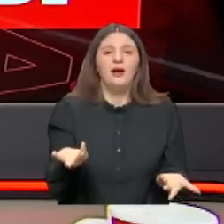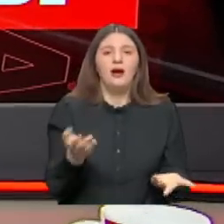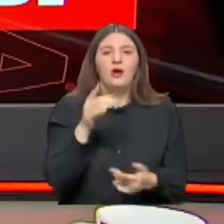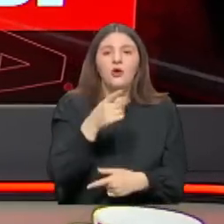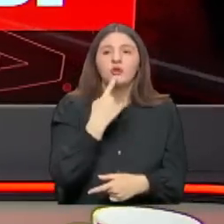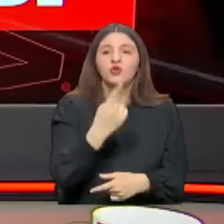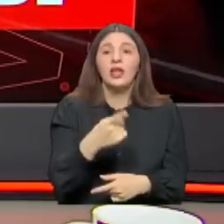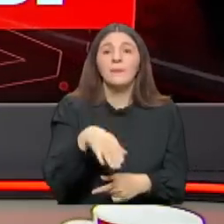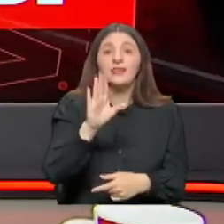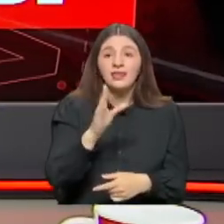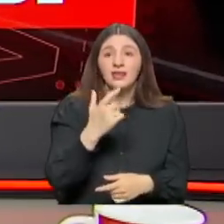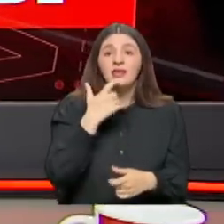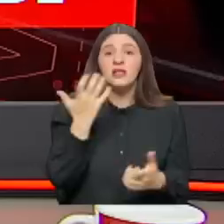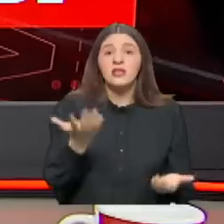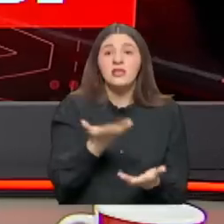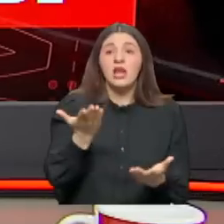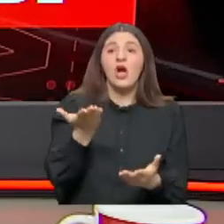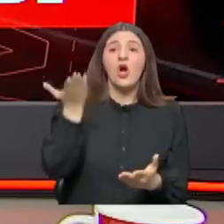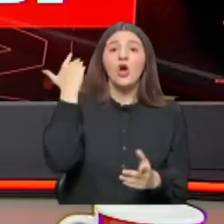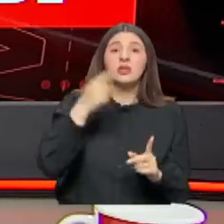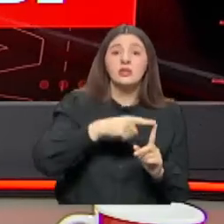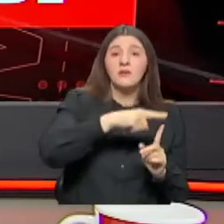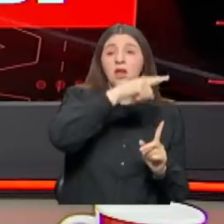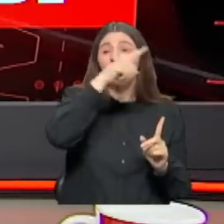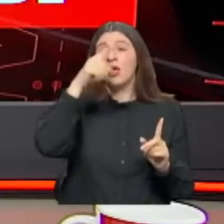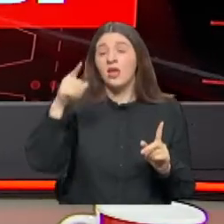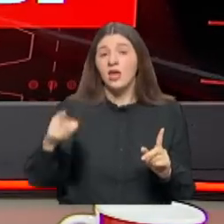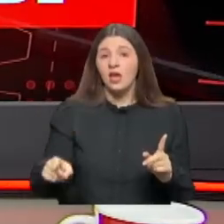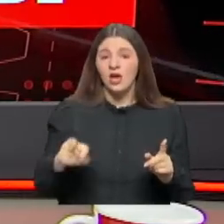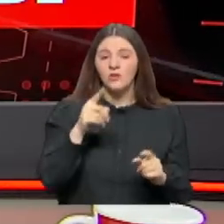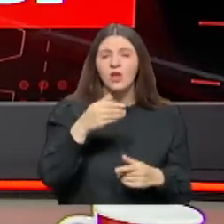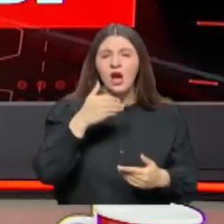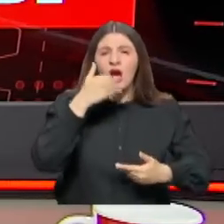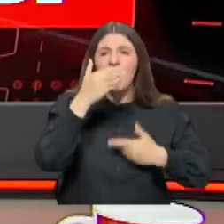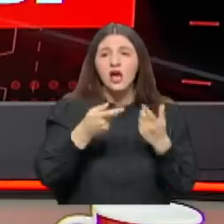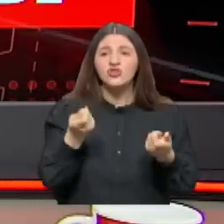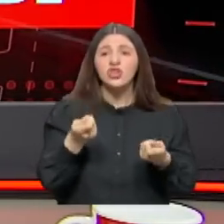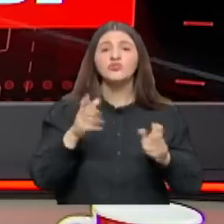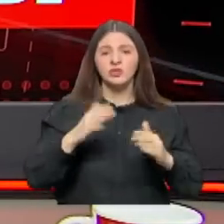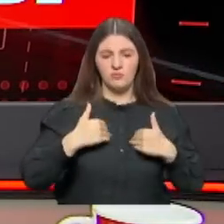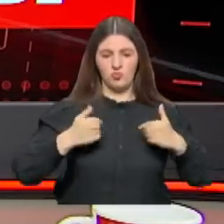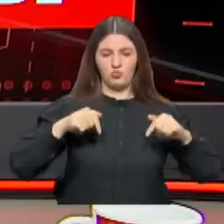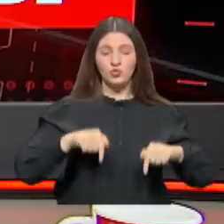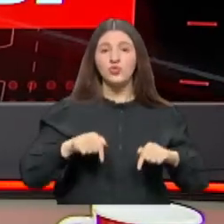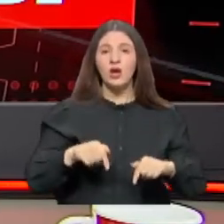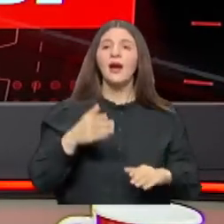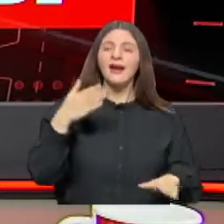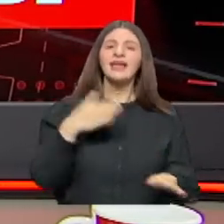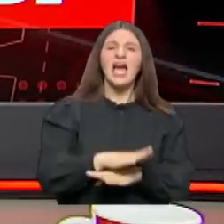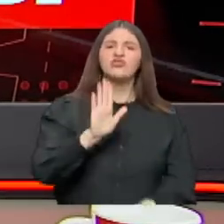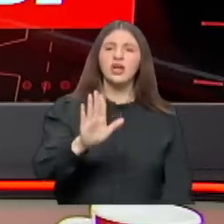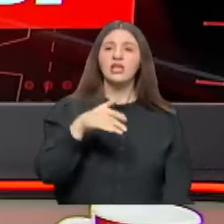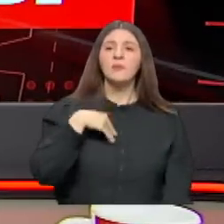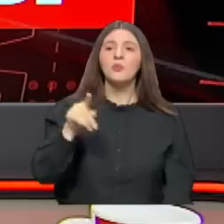o söylemeden yıllar öncesinden beri bunu anlatmaya çalışmasam burada hakikaten